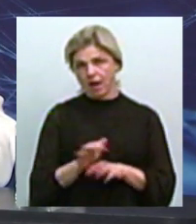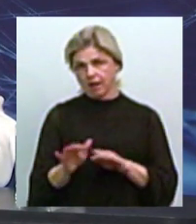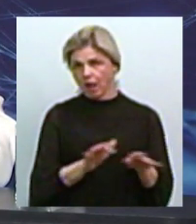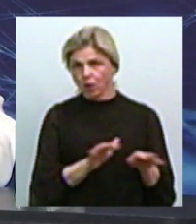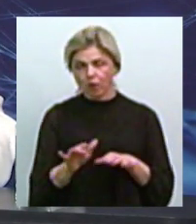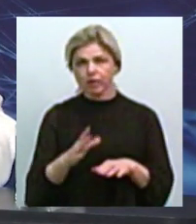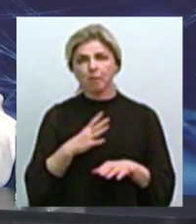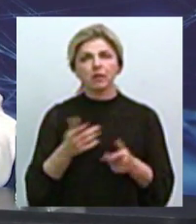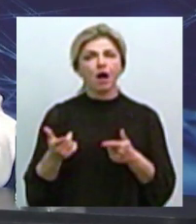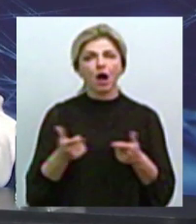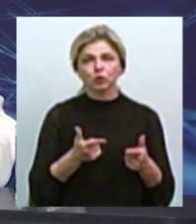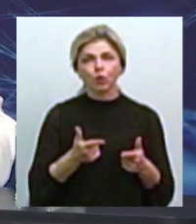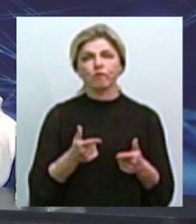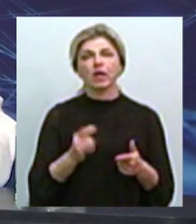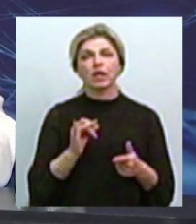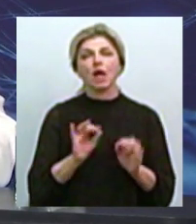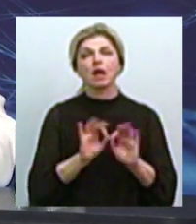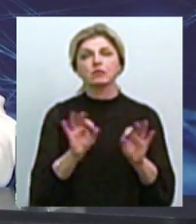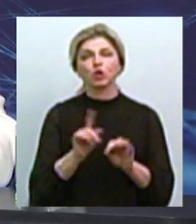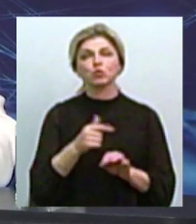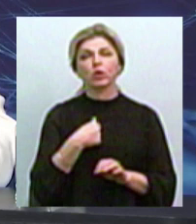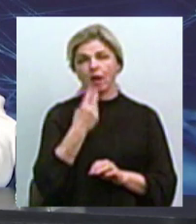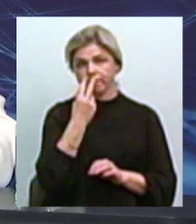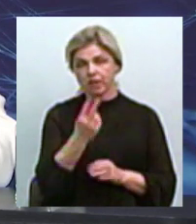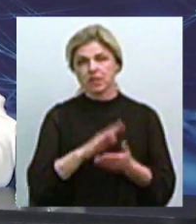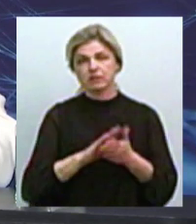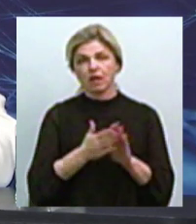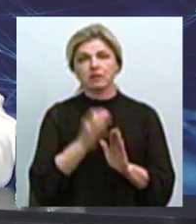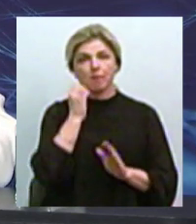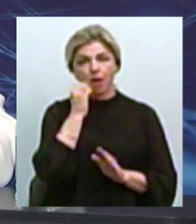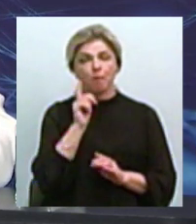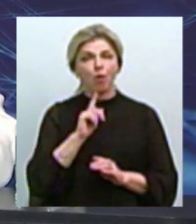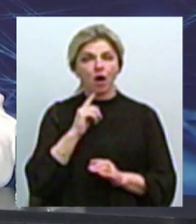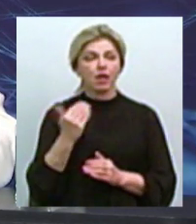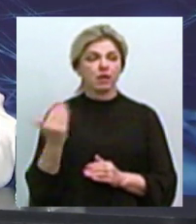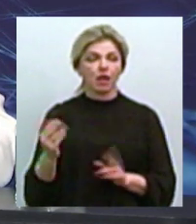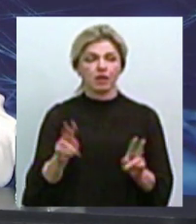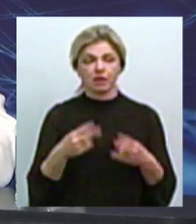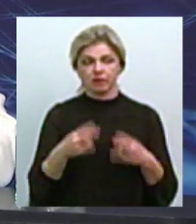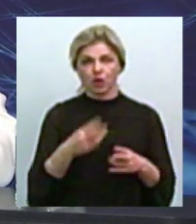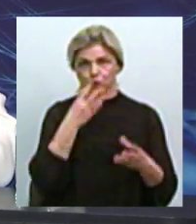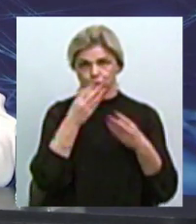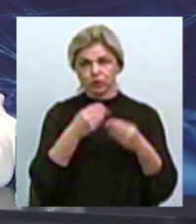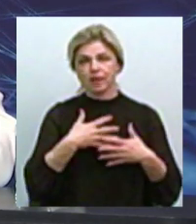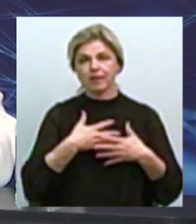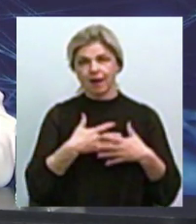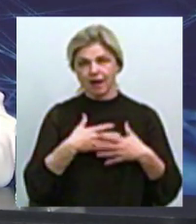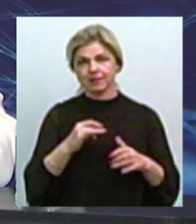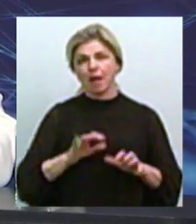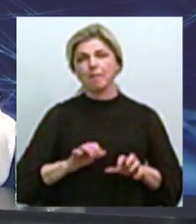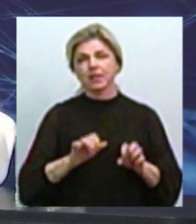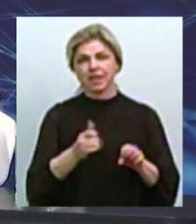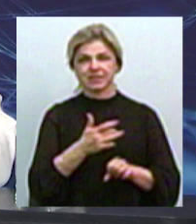был готов, даже доложила, что я вижу, что по состоянию бабушки, пока ей не нужно делать искусственное дыхание и массаж